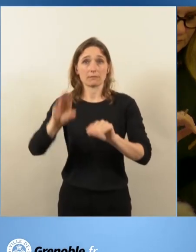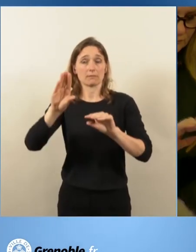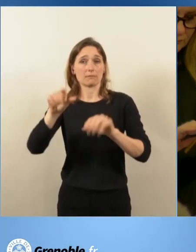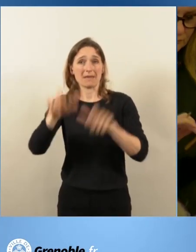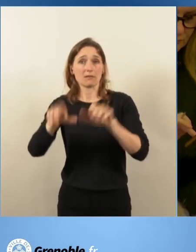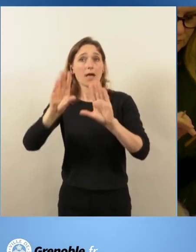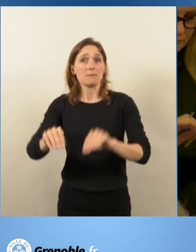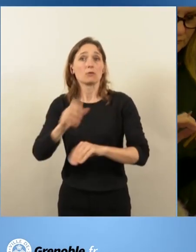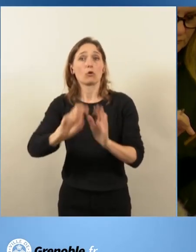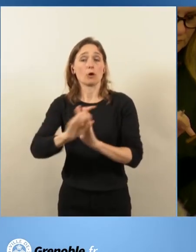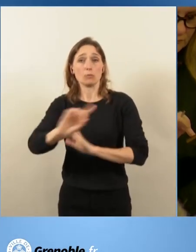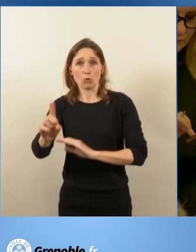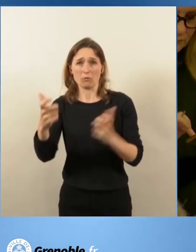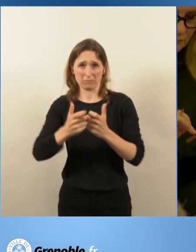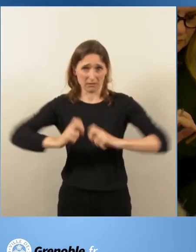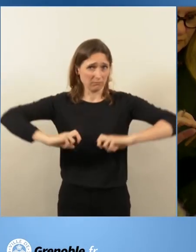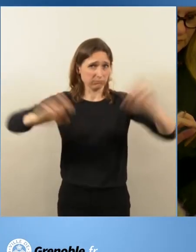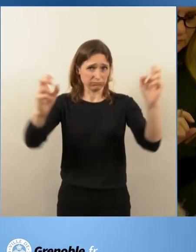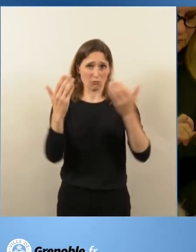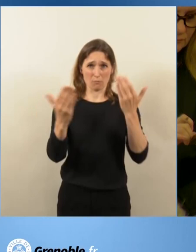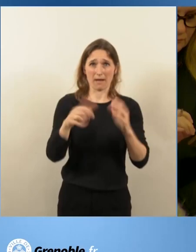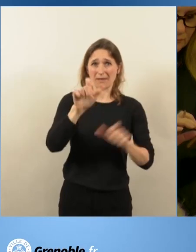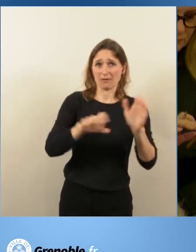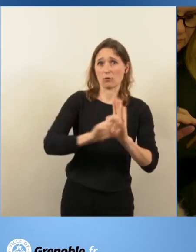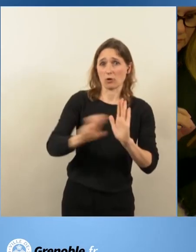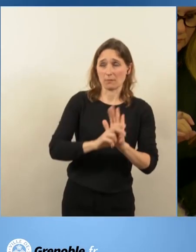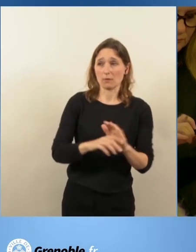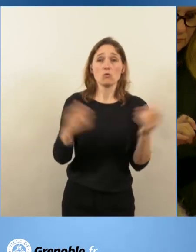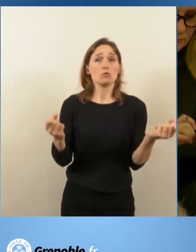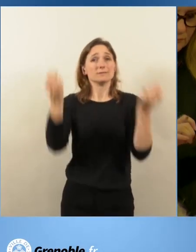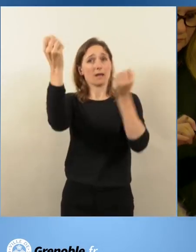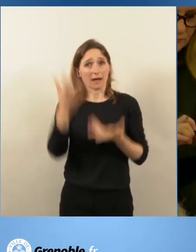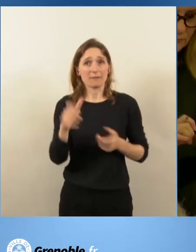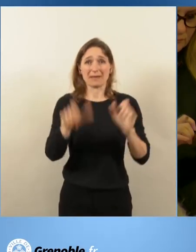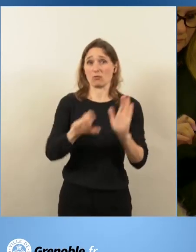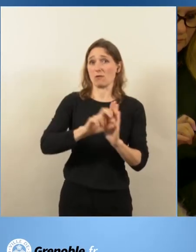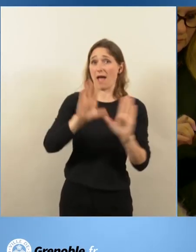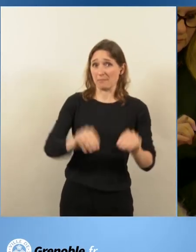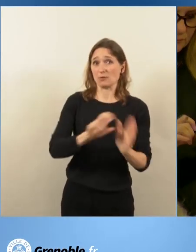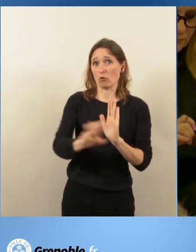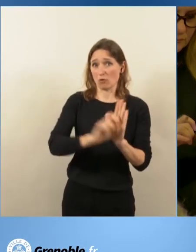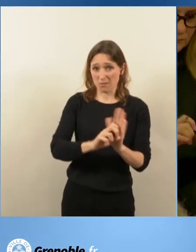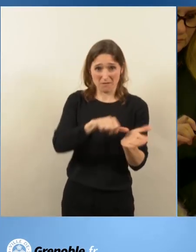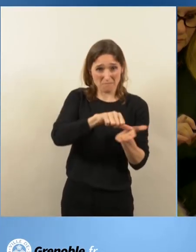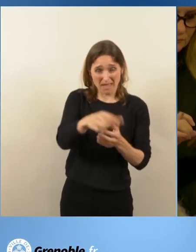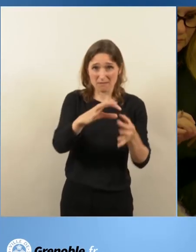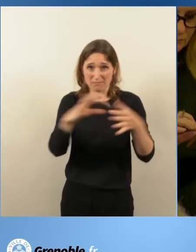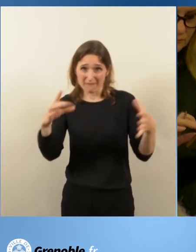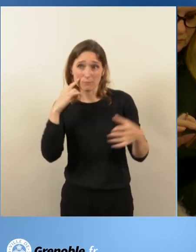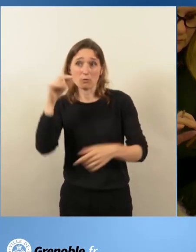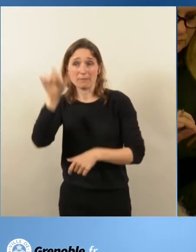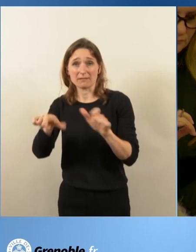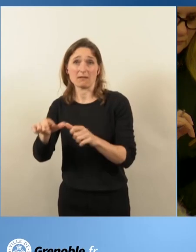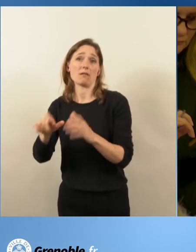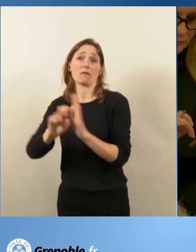que les Grenoblois et quelquefois même ce sont les grenoblois qui payent la différence avec le coût réel du service pour les non-greneblois allez